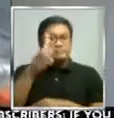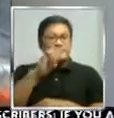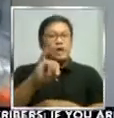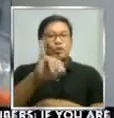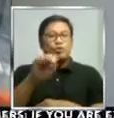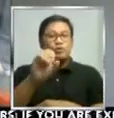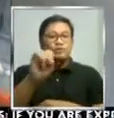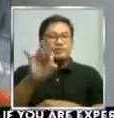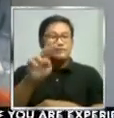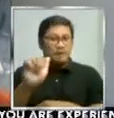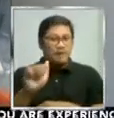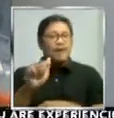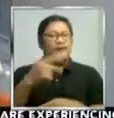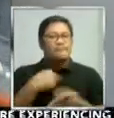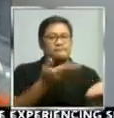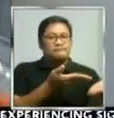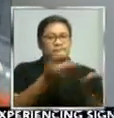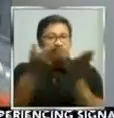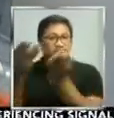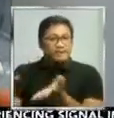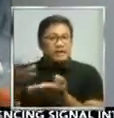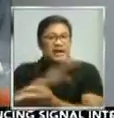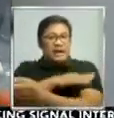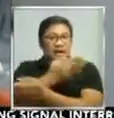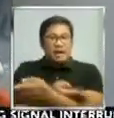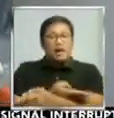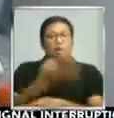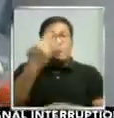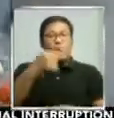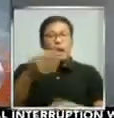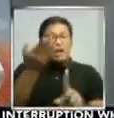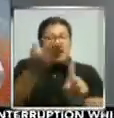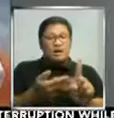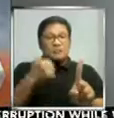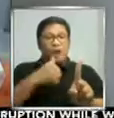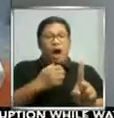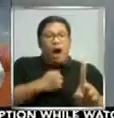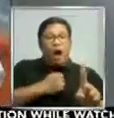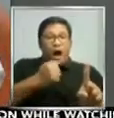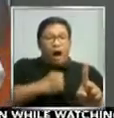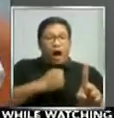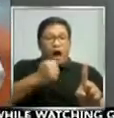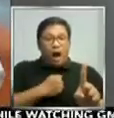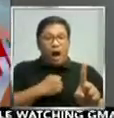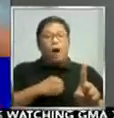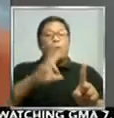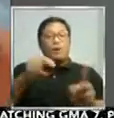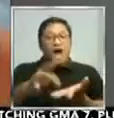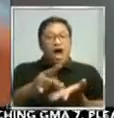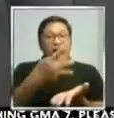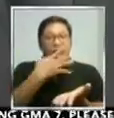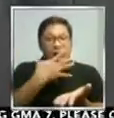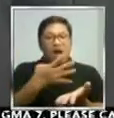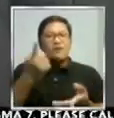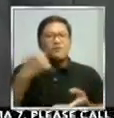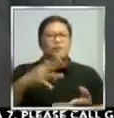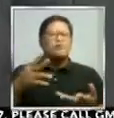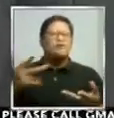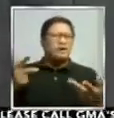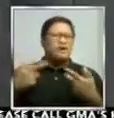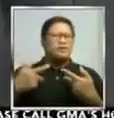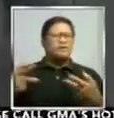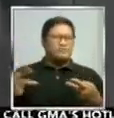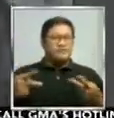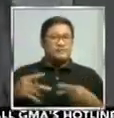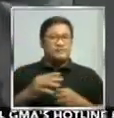Rosento. Isinugod siya ng mga anak nang mahirapang huminga ilang minuto lang matapos uminom ng painkiller para sa iniindang mayoma.